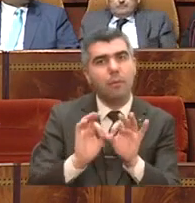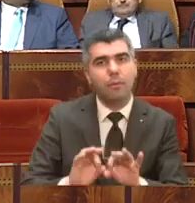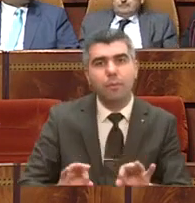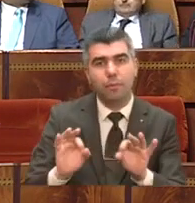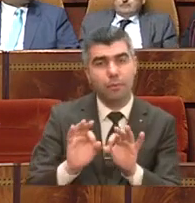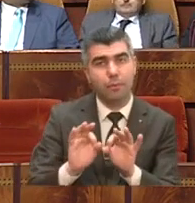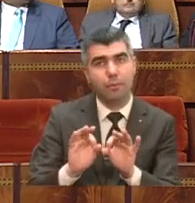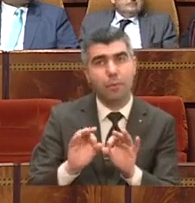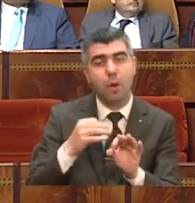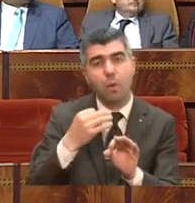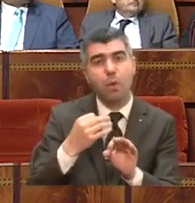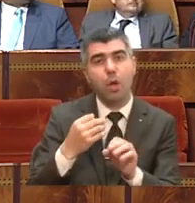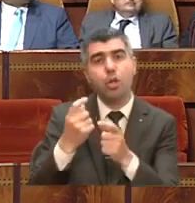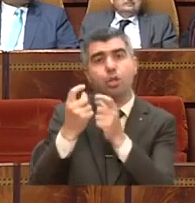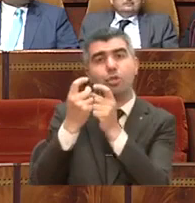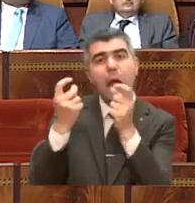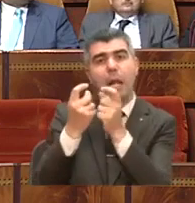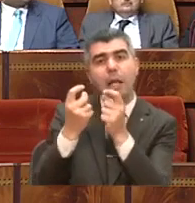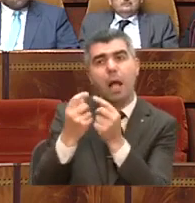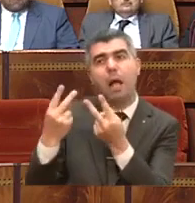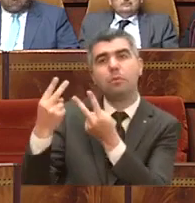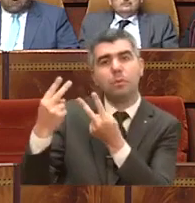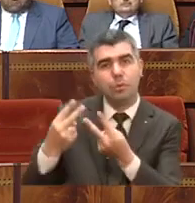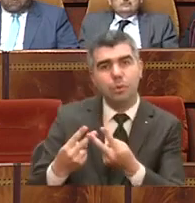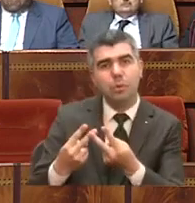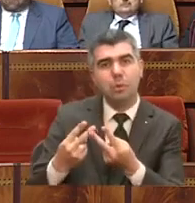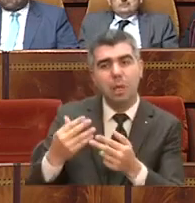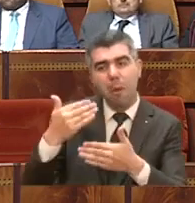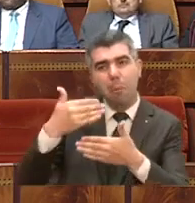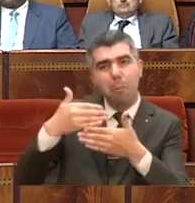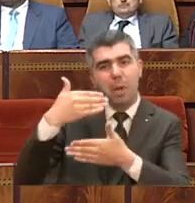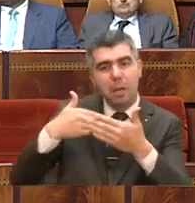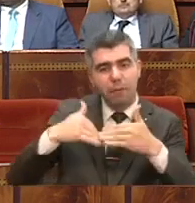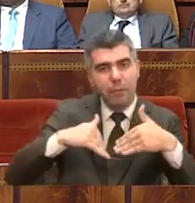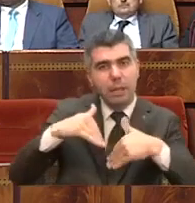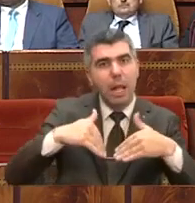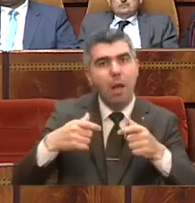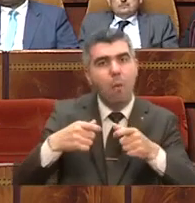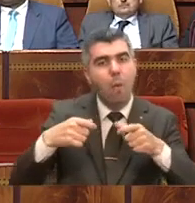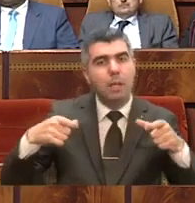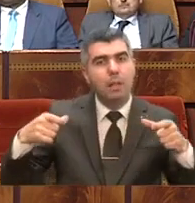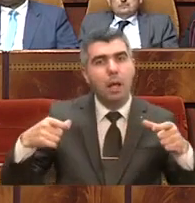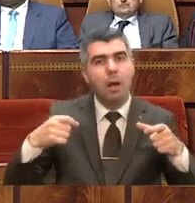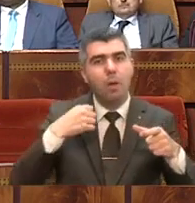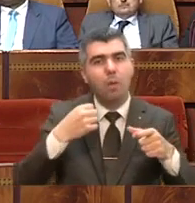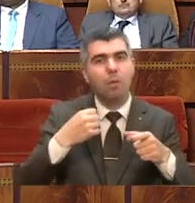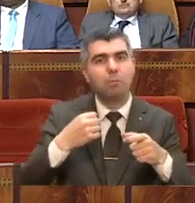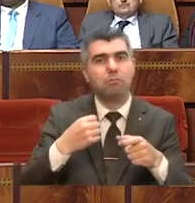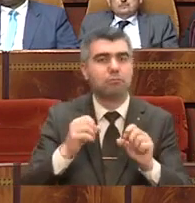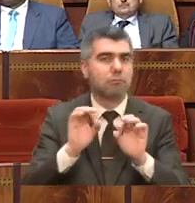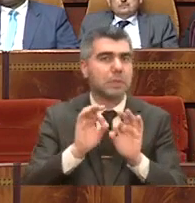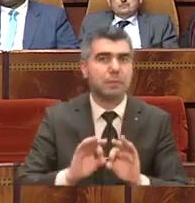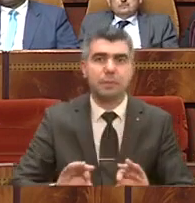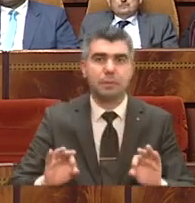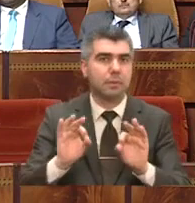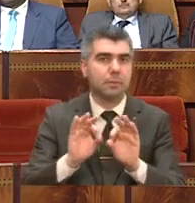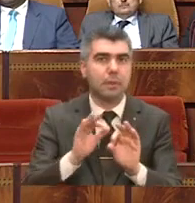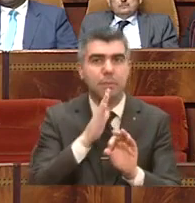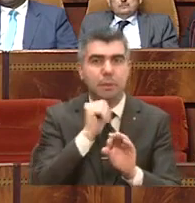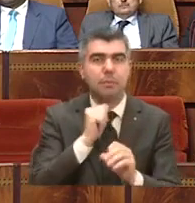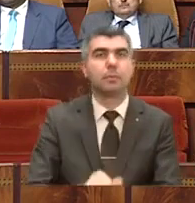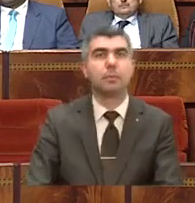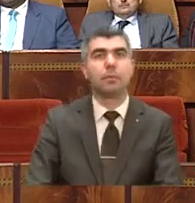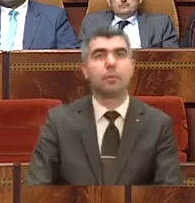الطرقان، واليوم ما عرفناش المآل ديال هذه الصفقة. السيد الوزير، السيد الوزير المحترم، سيدنا الله